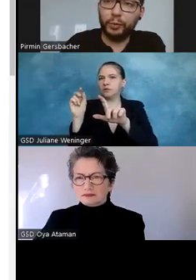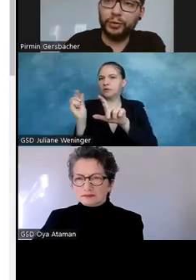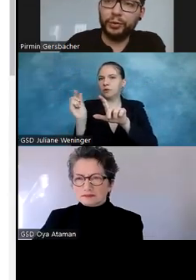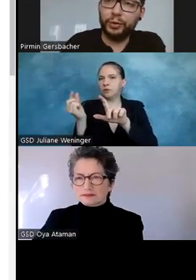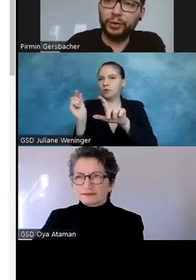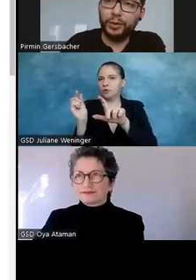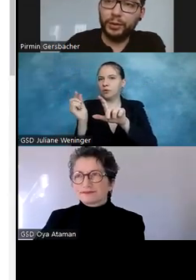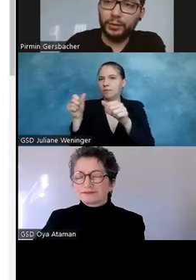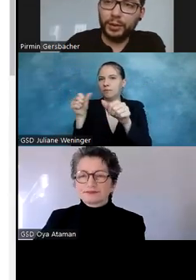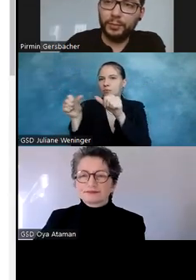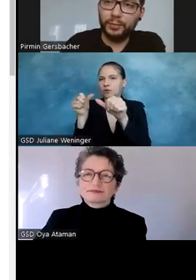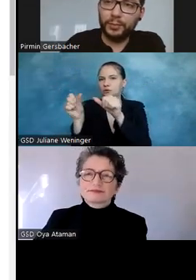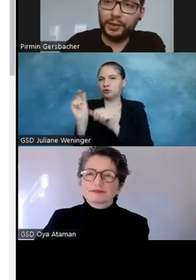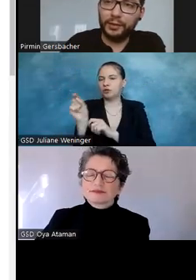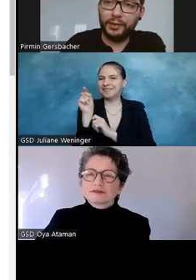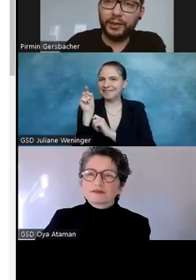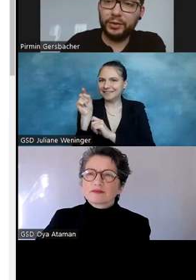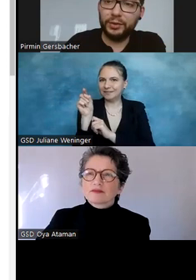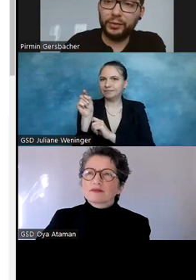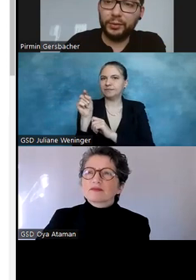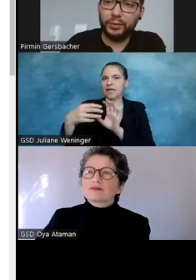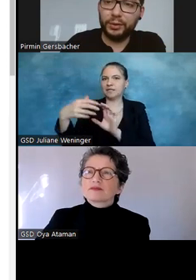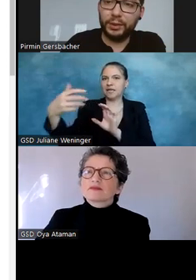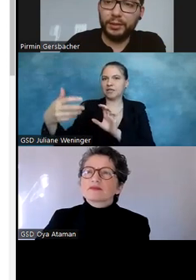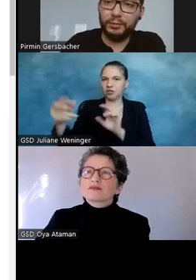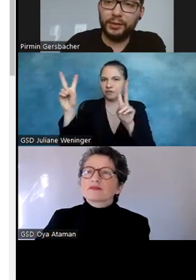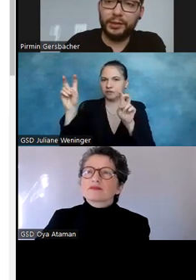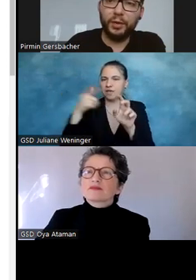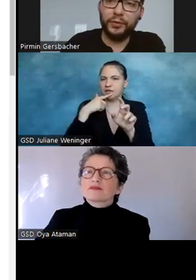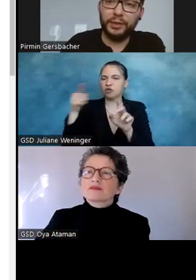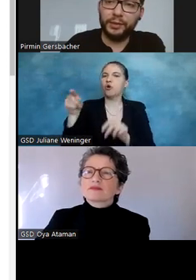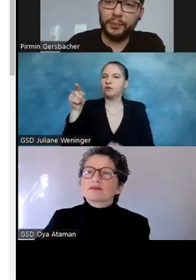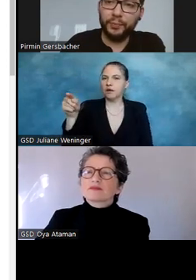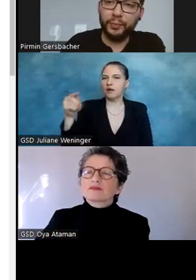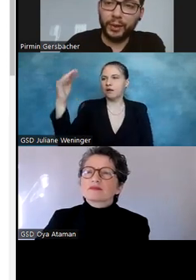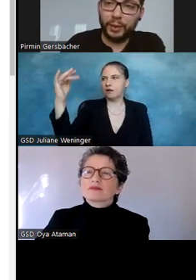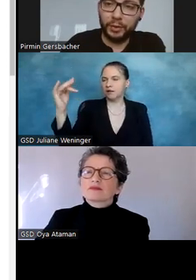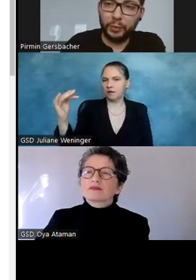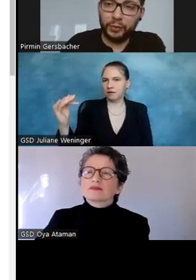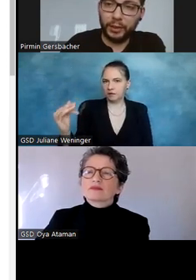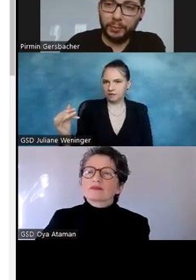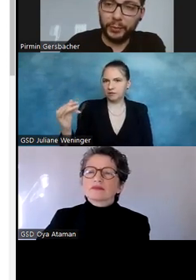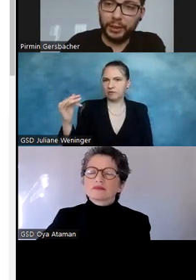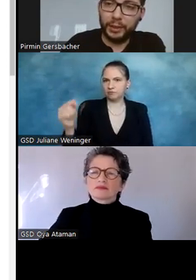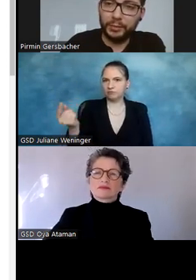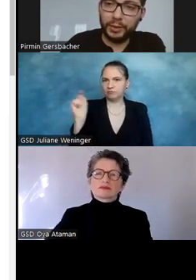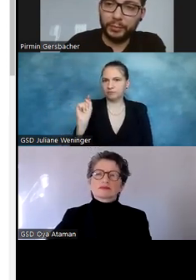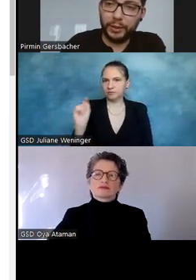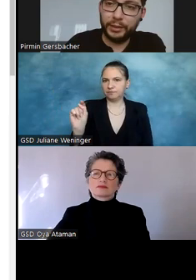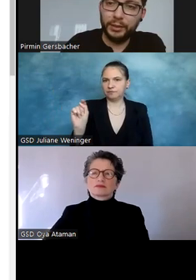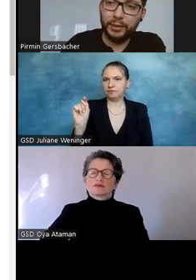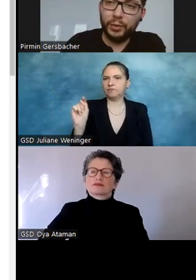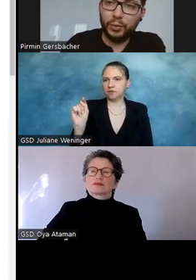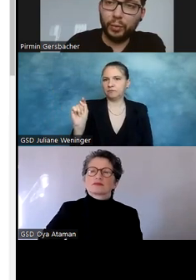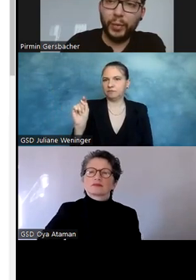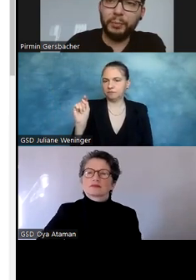kleines Puzzlestück, das heißt Extensions, und da ist er dann aufgelistet. Kann man ihn auch mit so einer kleinen Pinnnadel mit